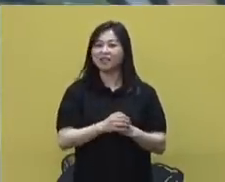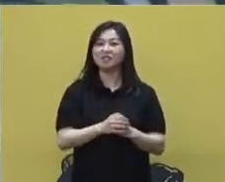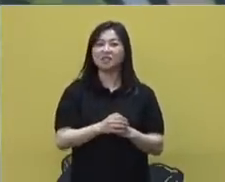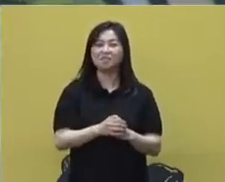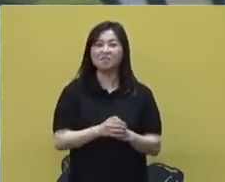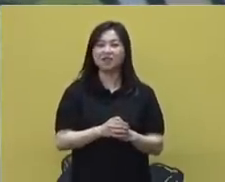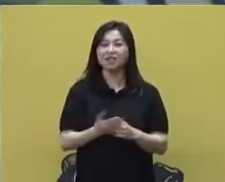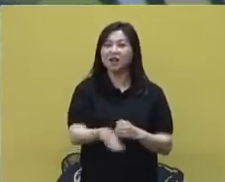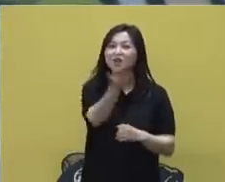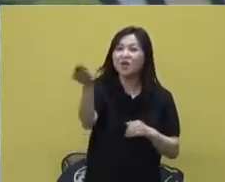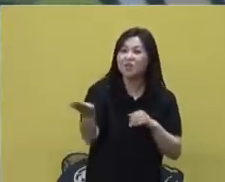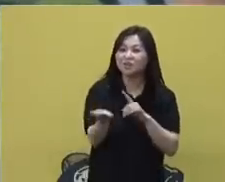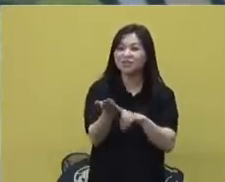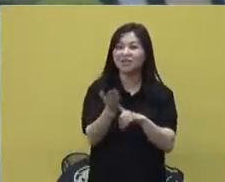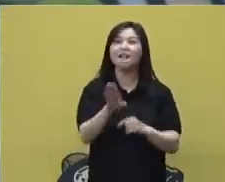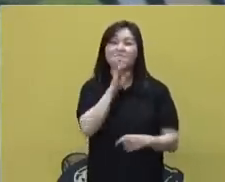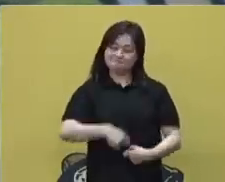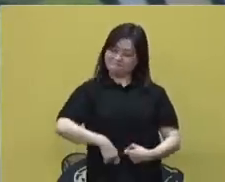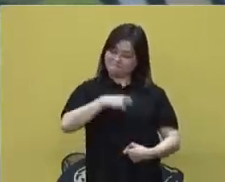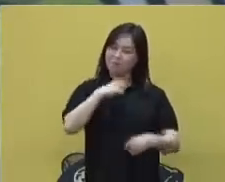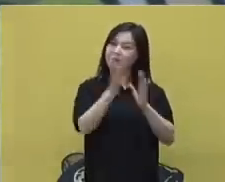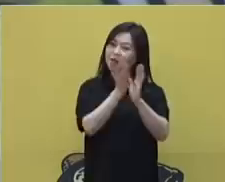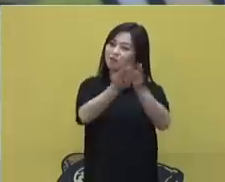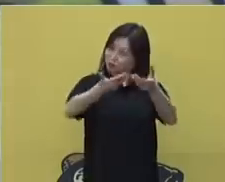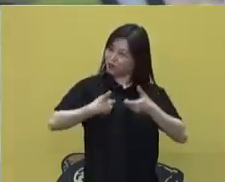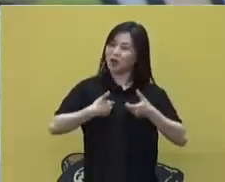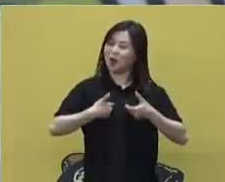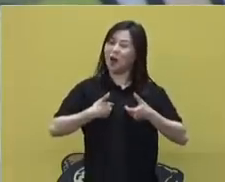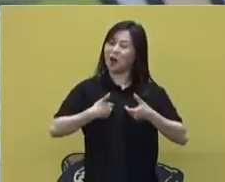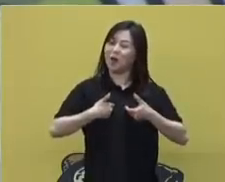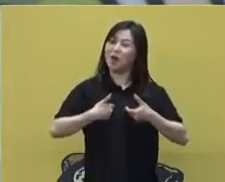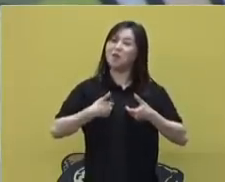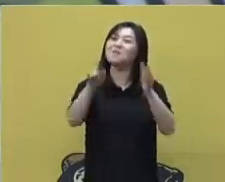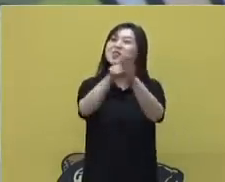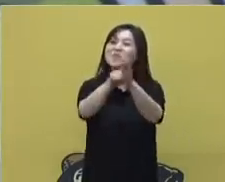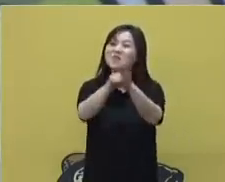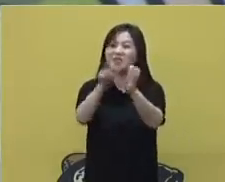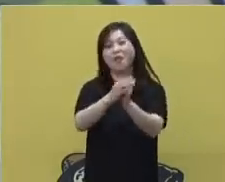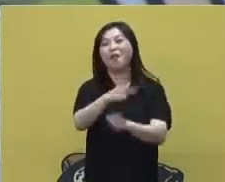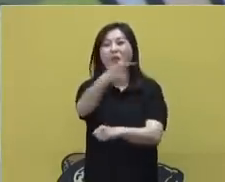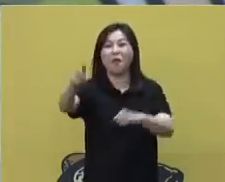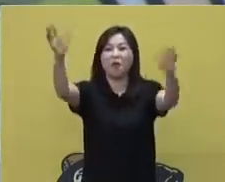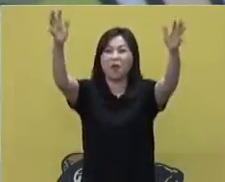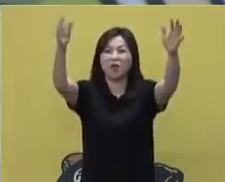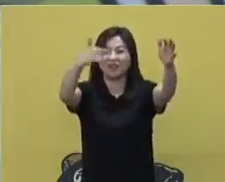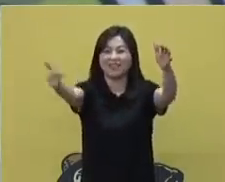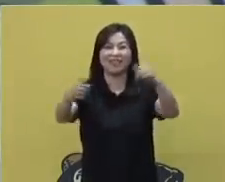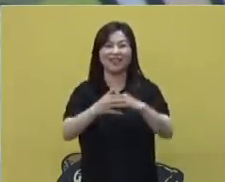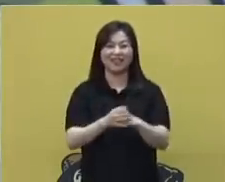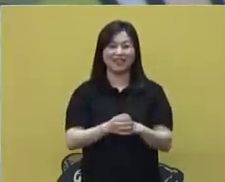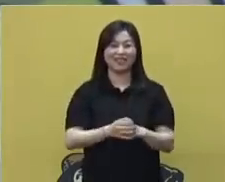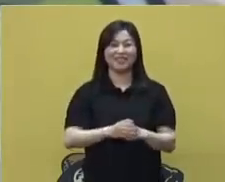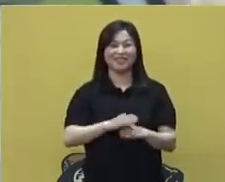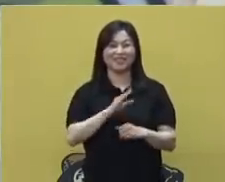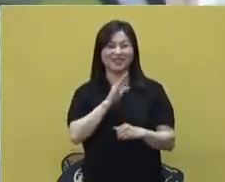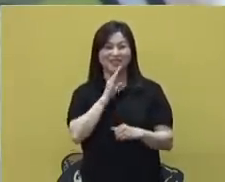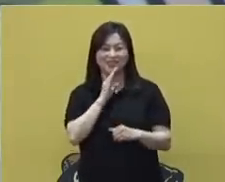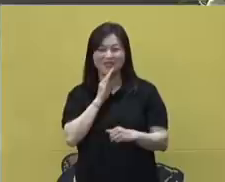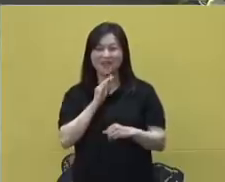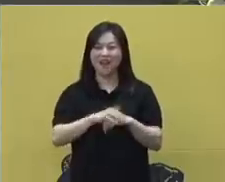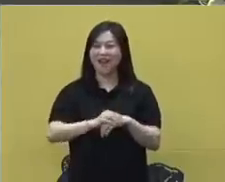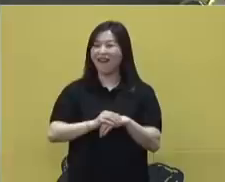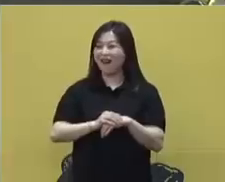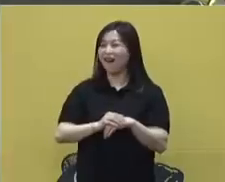저는 여러분의 참된 박수로 생각합니다. 이게 감사합니다. 민주 광주의 최고의 정말로 자발적인 해방구를